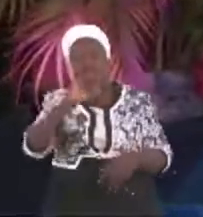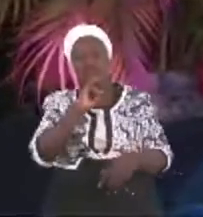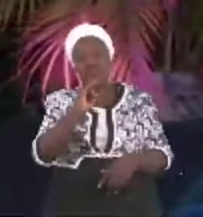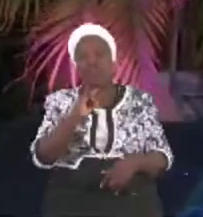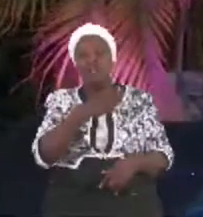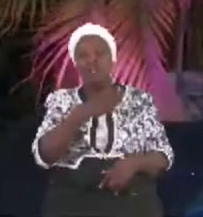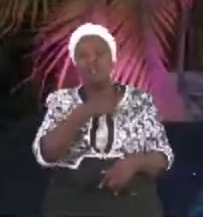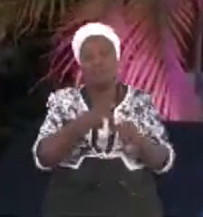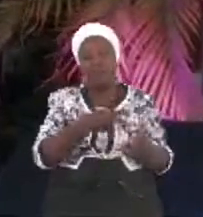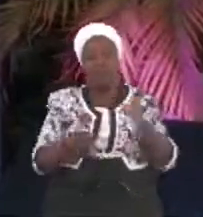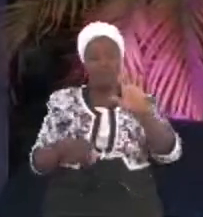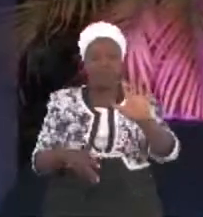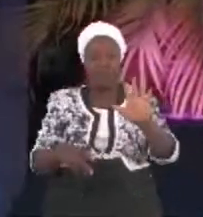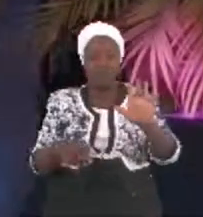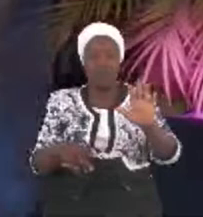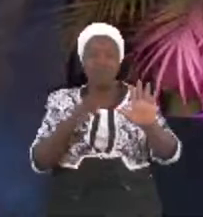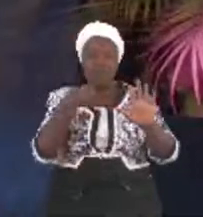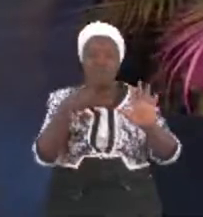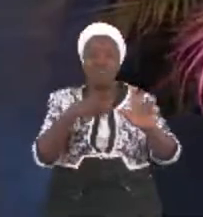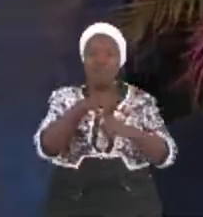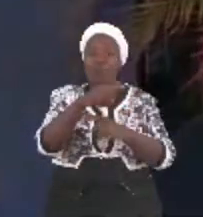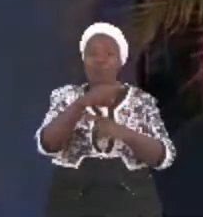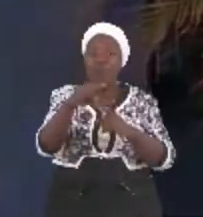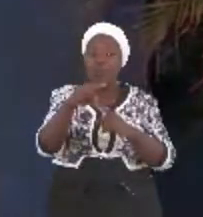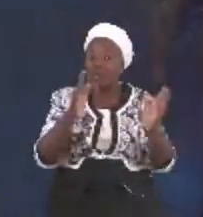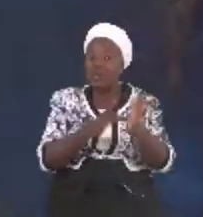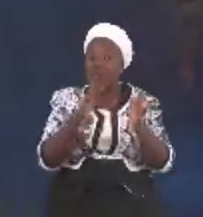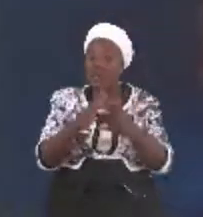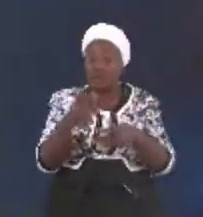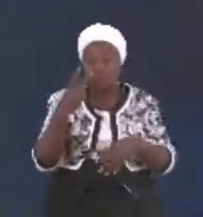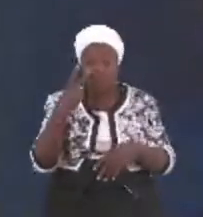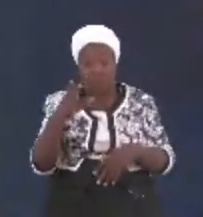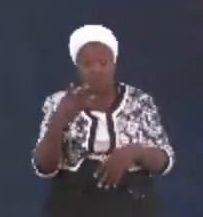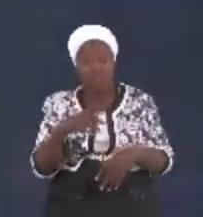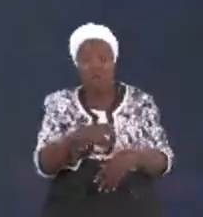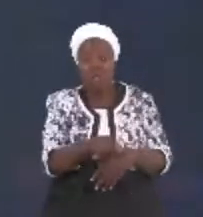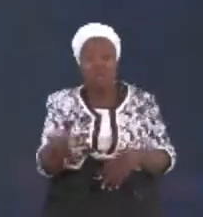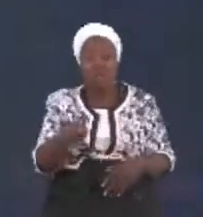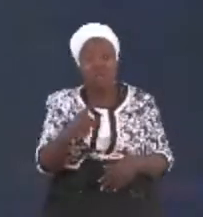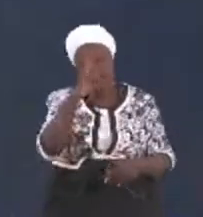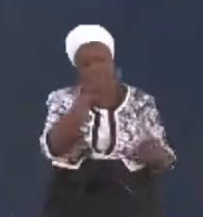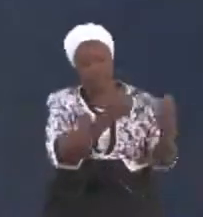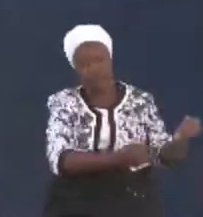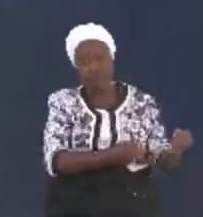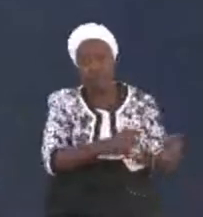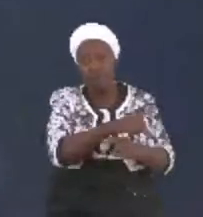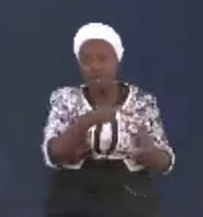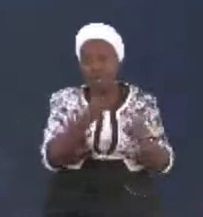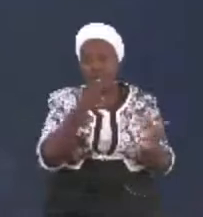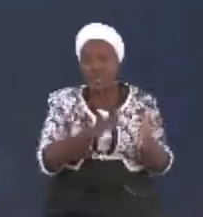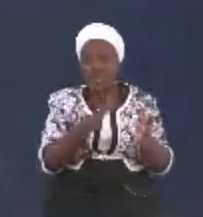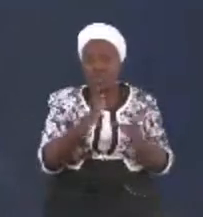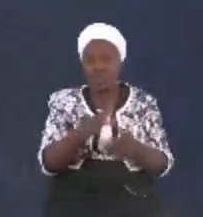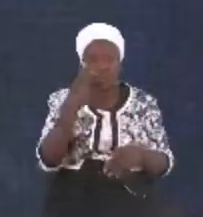Verset 5. Jésus, voyant leur foi, dit au paralytique. Quand Jésus a vu